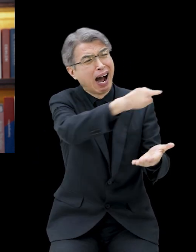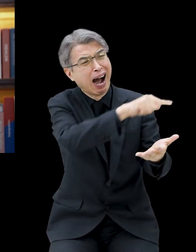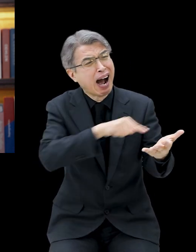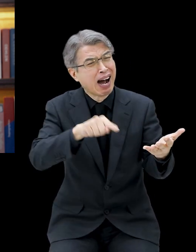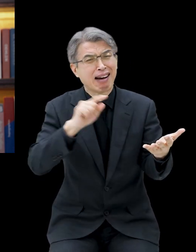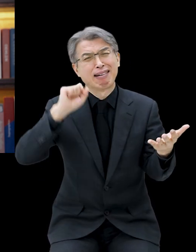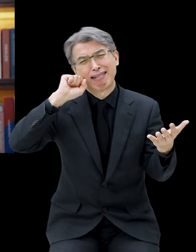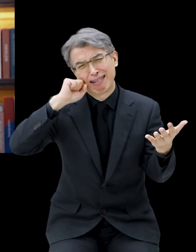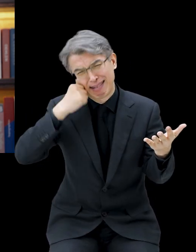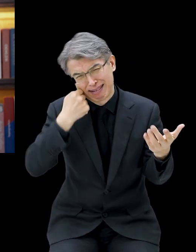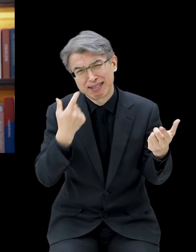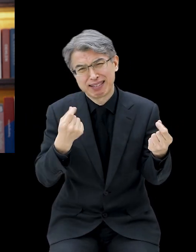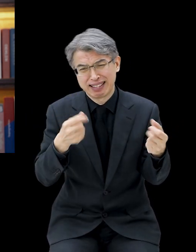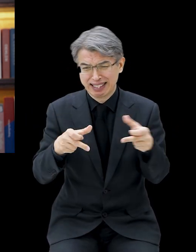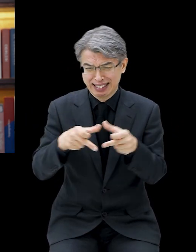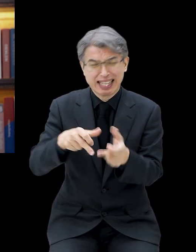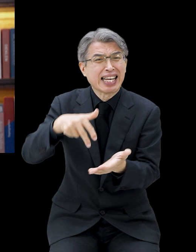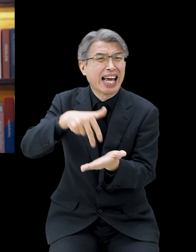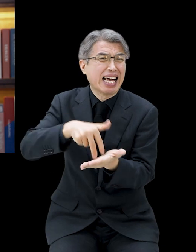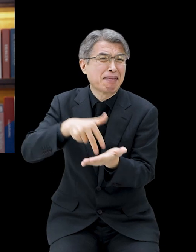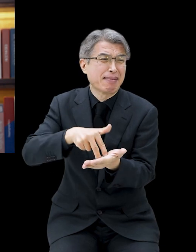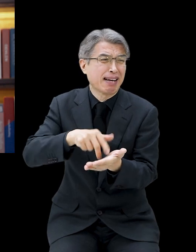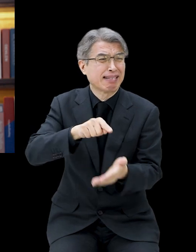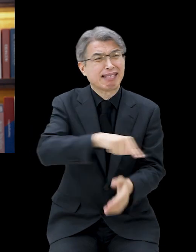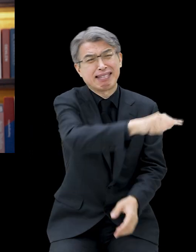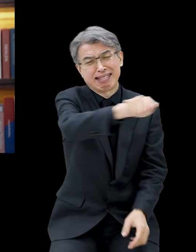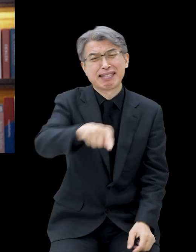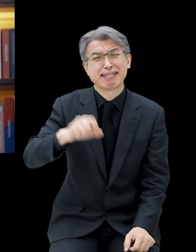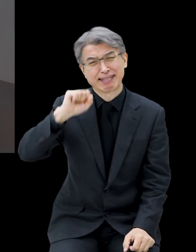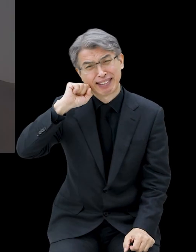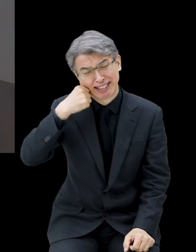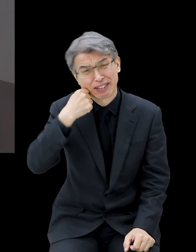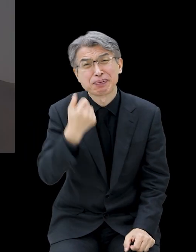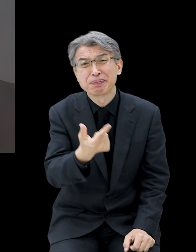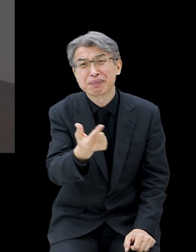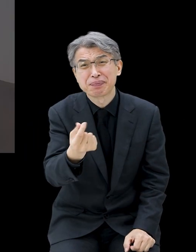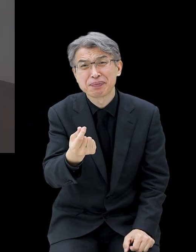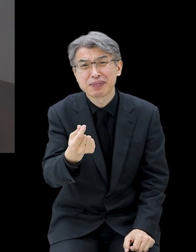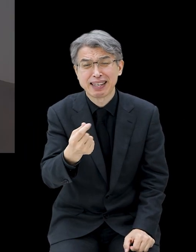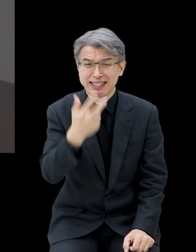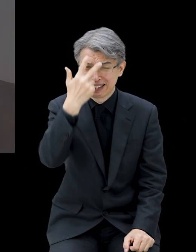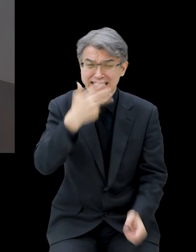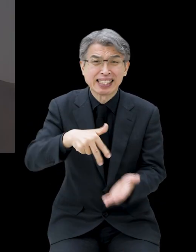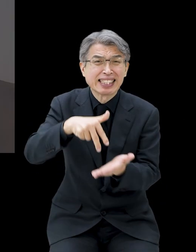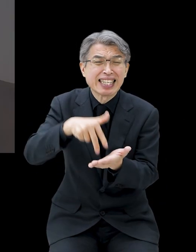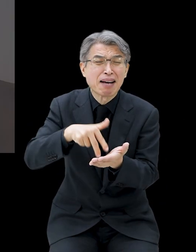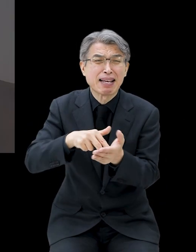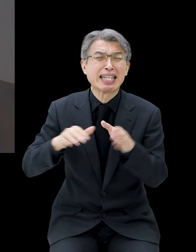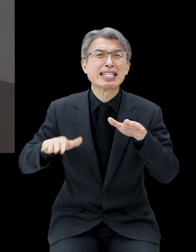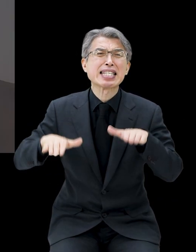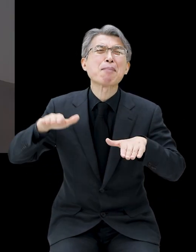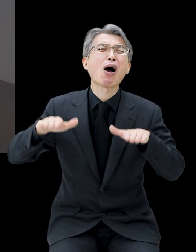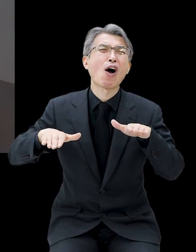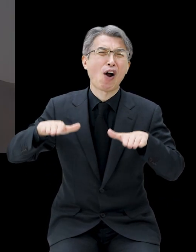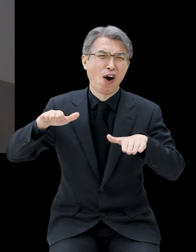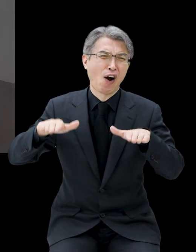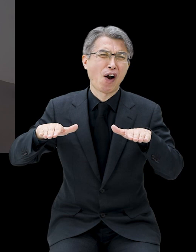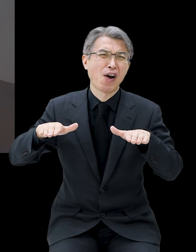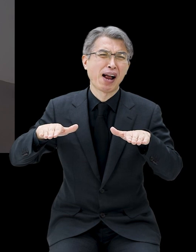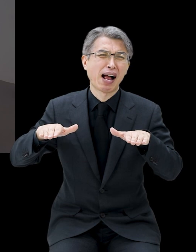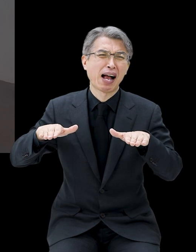어렵죠. 보통 장애인들이 겪는 어려움 중에 그런 게 있고요. 또 시각장애인으로서의 여러 가지